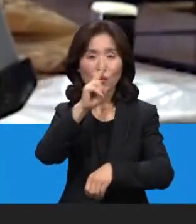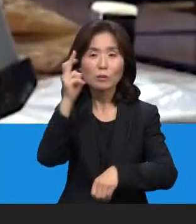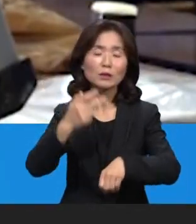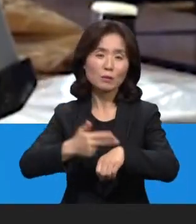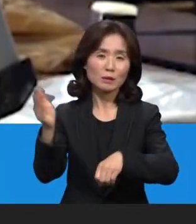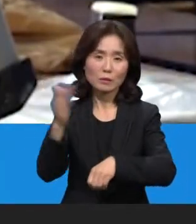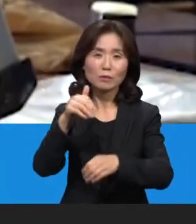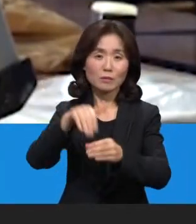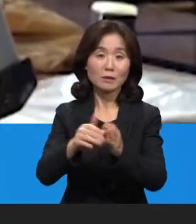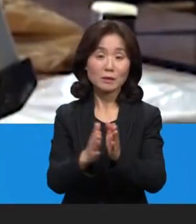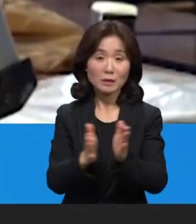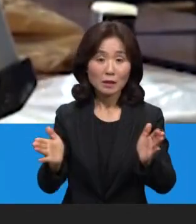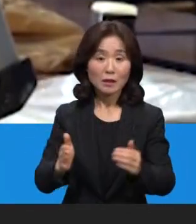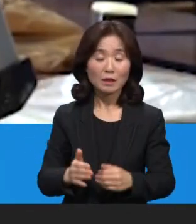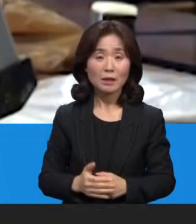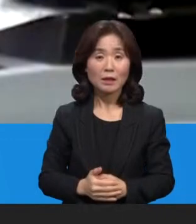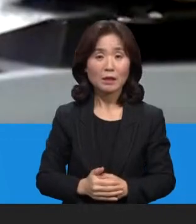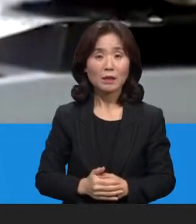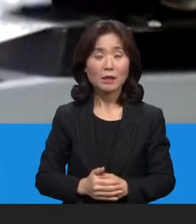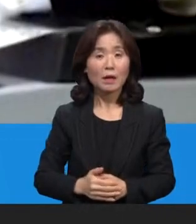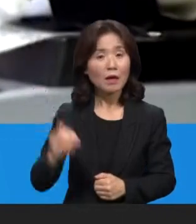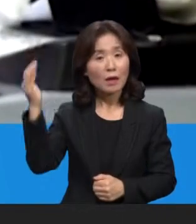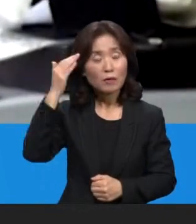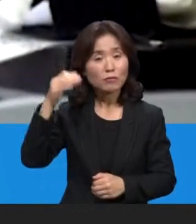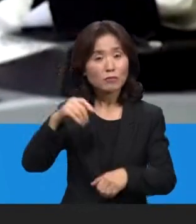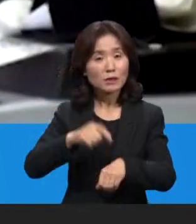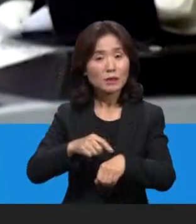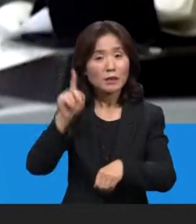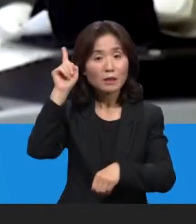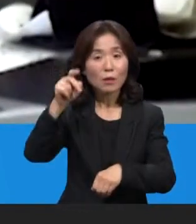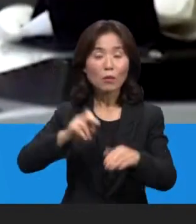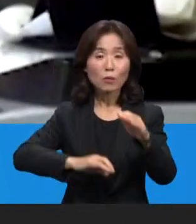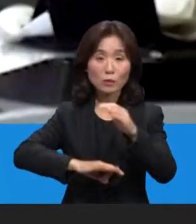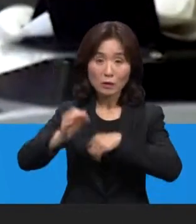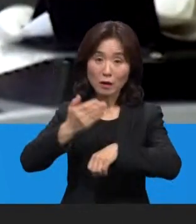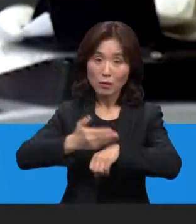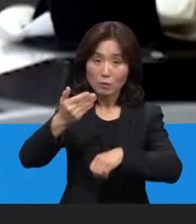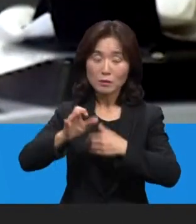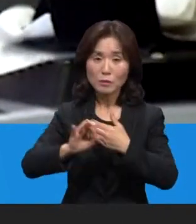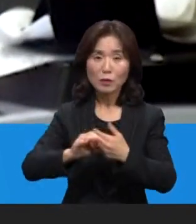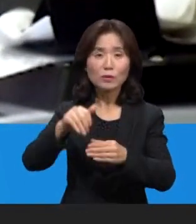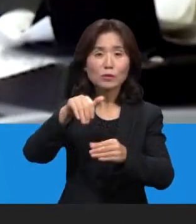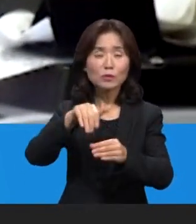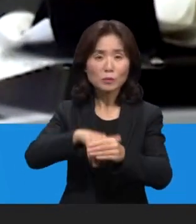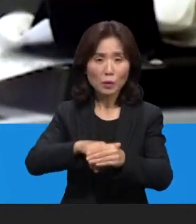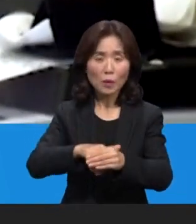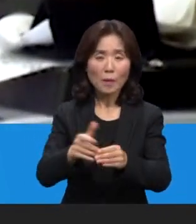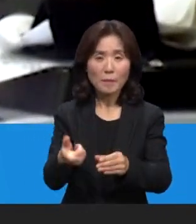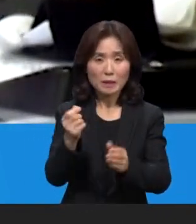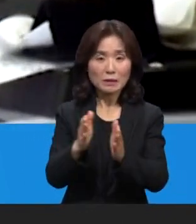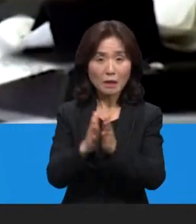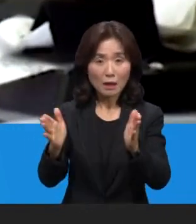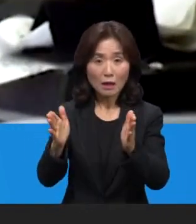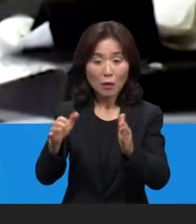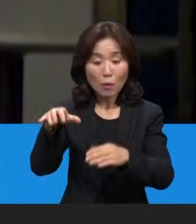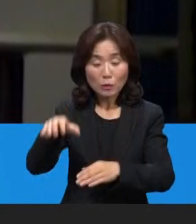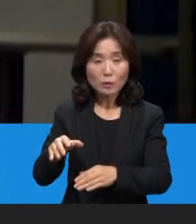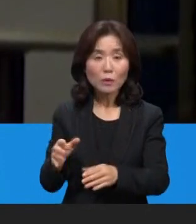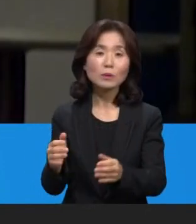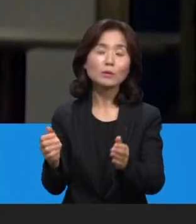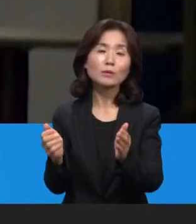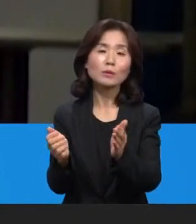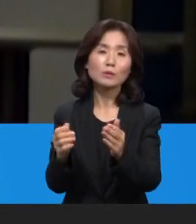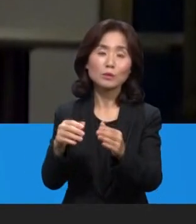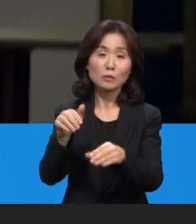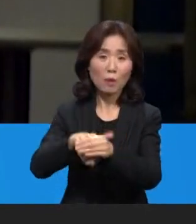무렵부터입니다. 현지 시간으로 오후 7시, 우리 시간으로 내일 오전 9시가 되면 투표를 좀 일찍 시작한 지역부터 마감이 시작될 거고요.